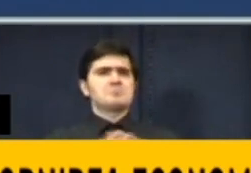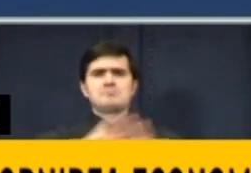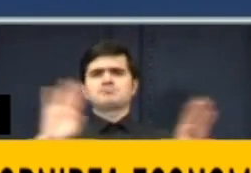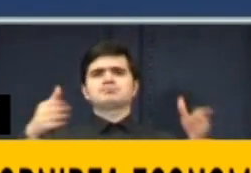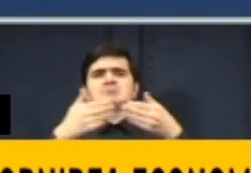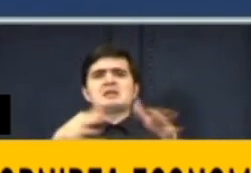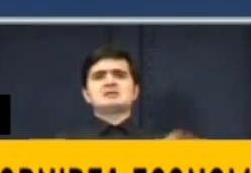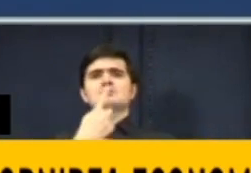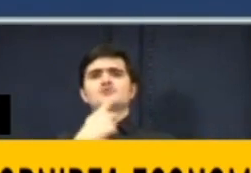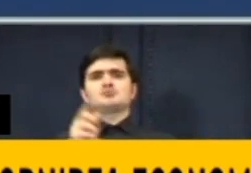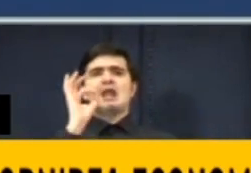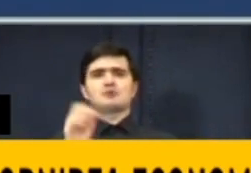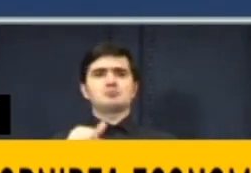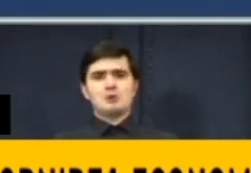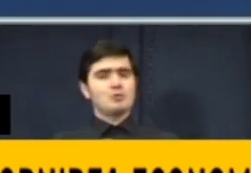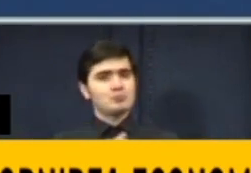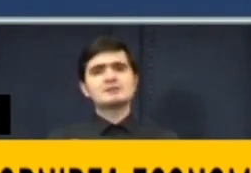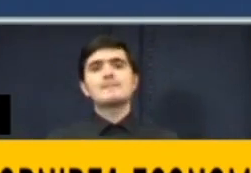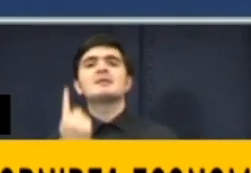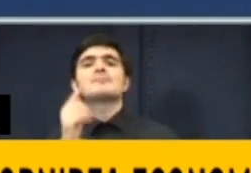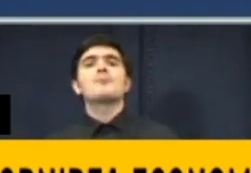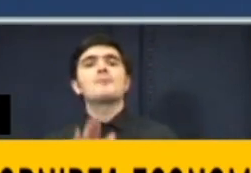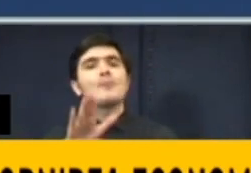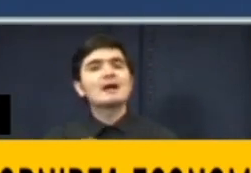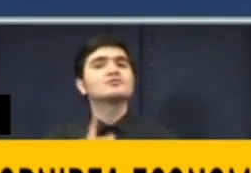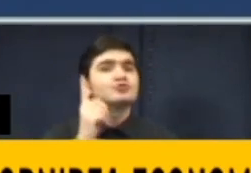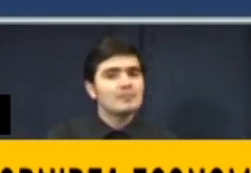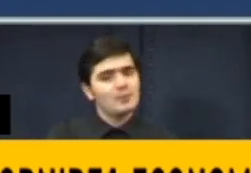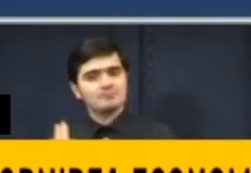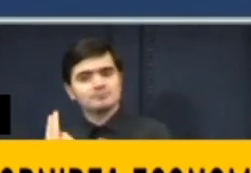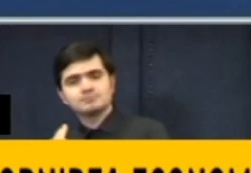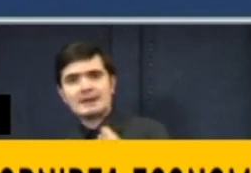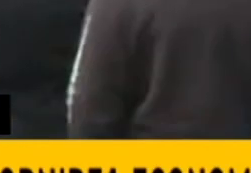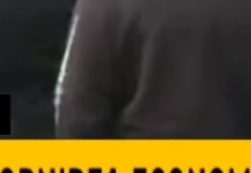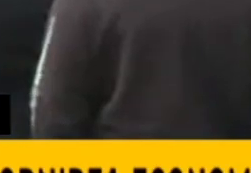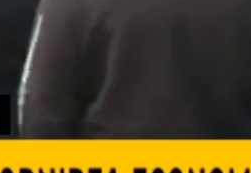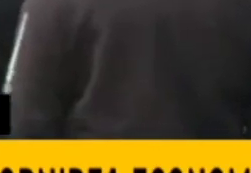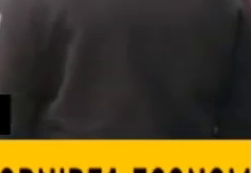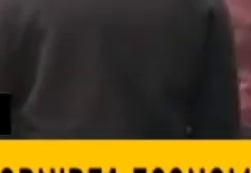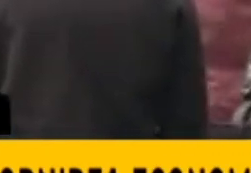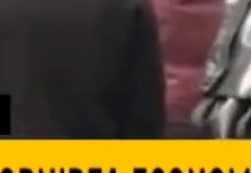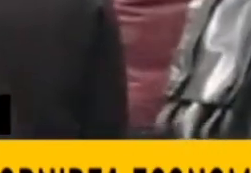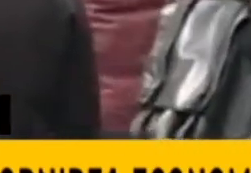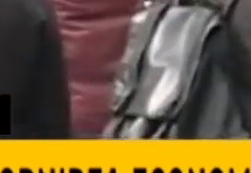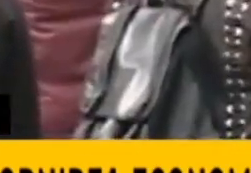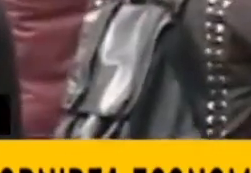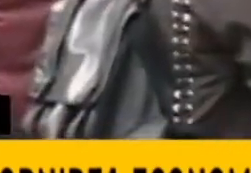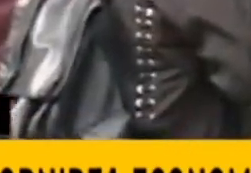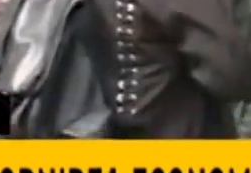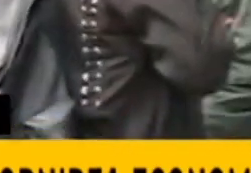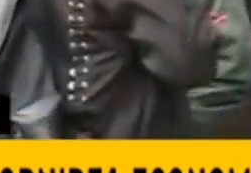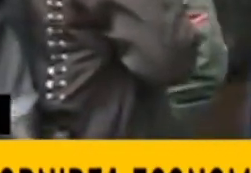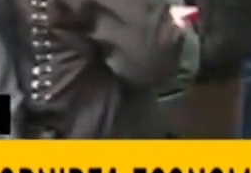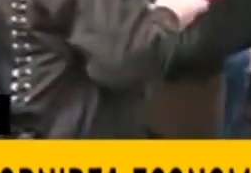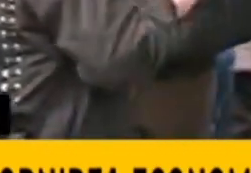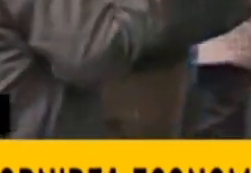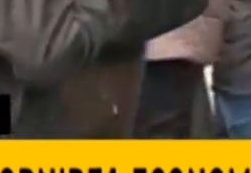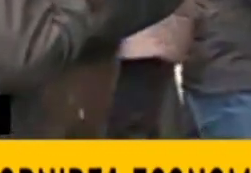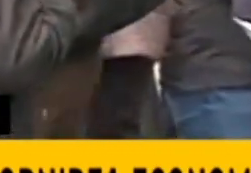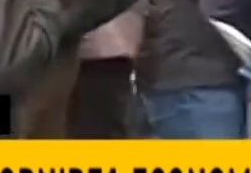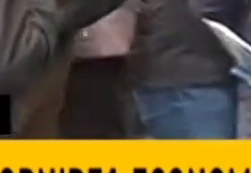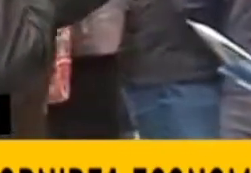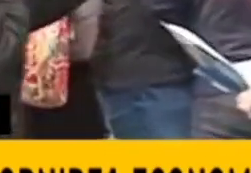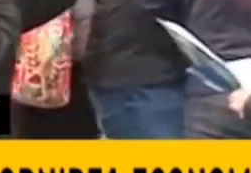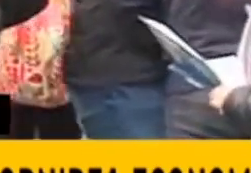deschidere 100%, dar este primul pas. Pentru a face acest lucru, premierul spune că e nevoie de cât mai mulți români imunizați. Florin Câțu a cerut